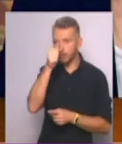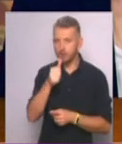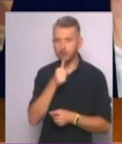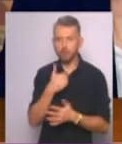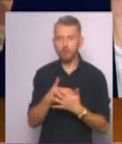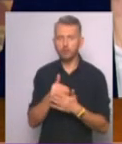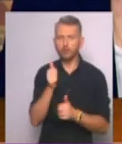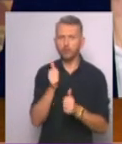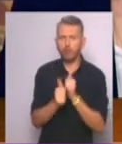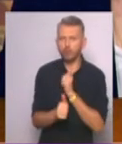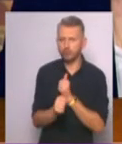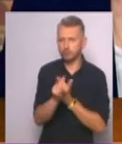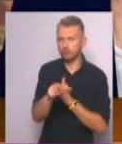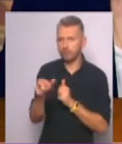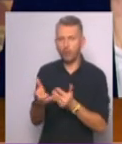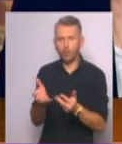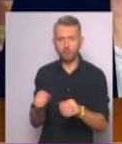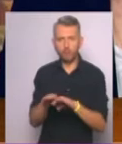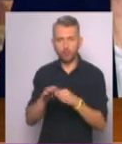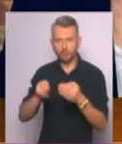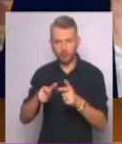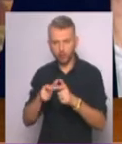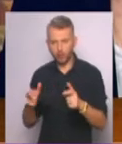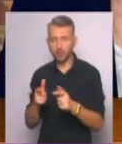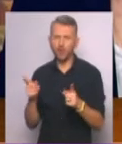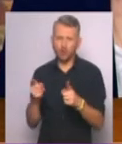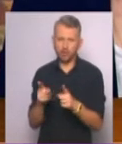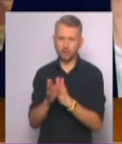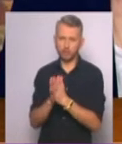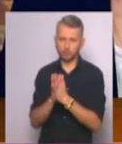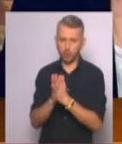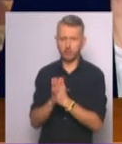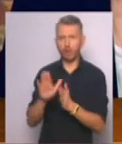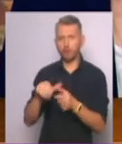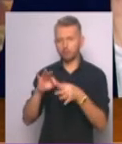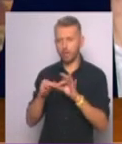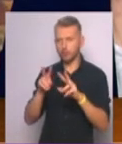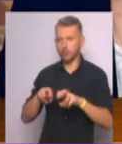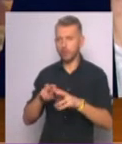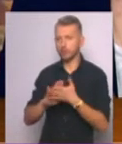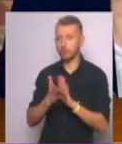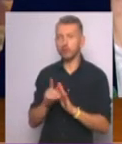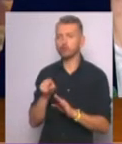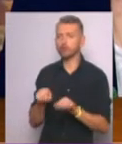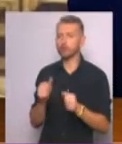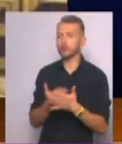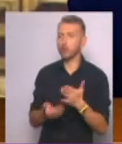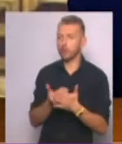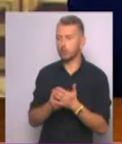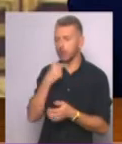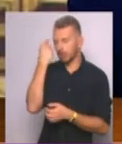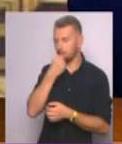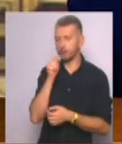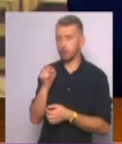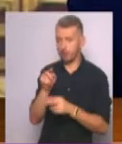кожен другий отримав подібні рахунки. Дуже коротенько, пані Наталія, потім ми ще детальніше розглянемо цю ситуацію. Що можна тут зараз порадити? Індивідуально